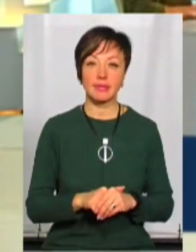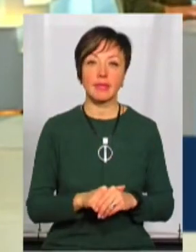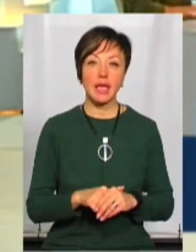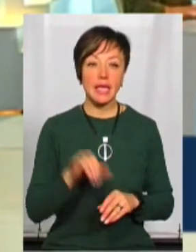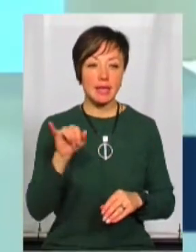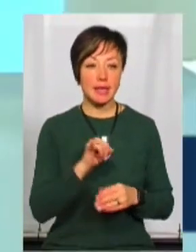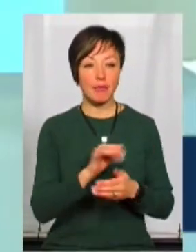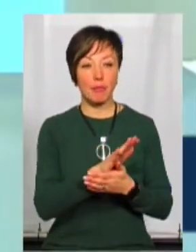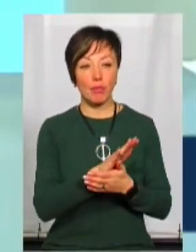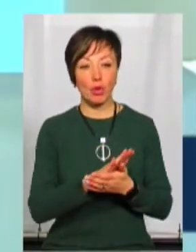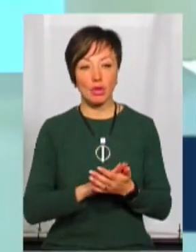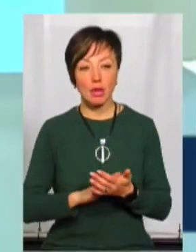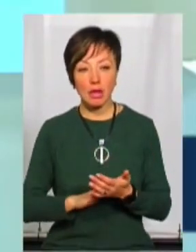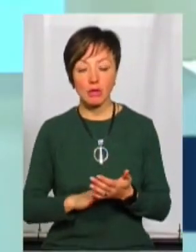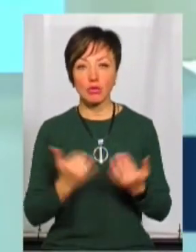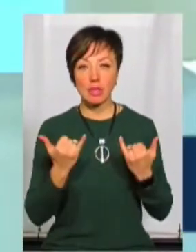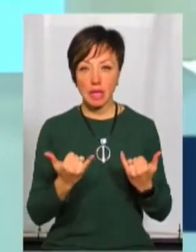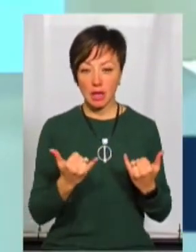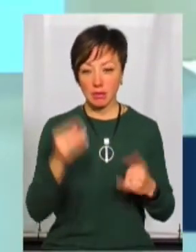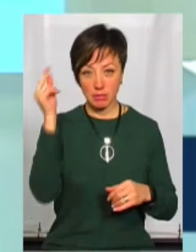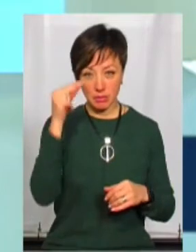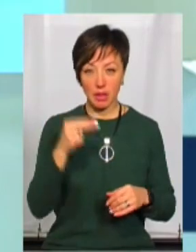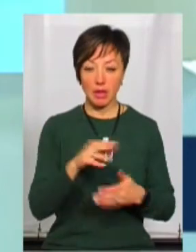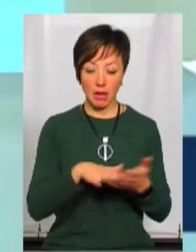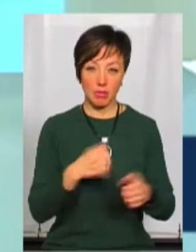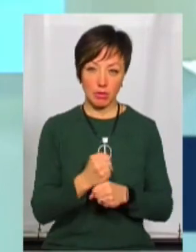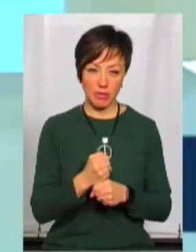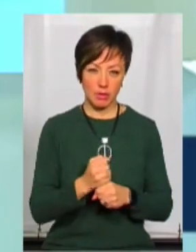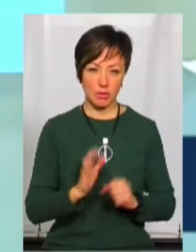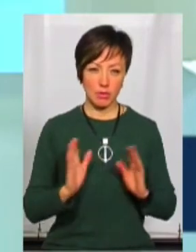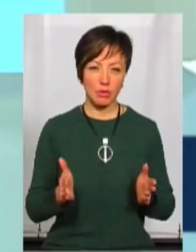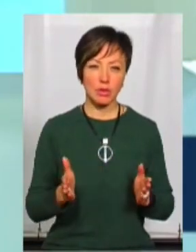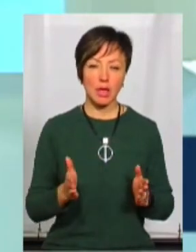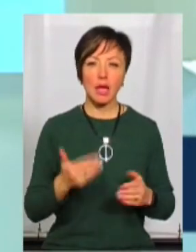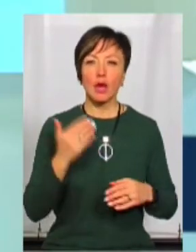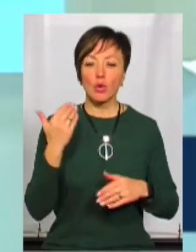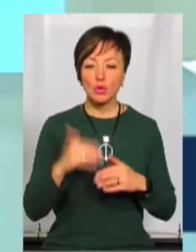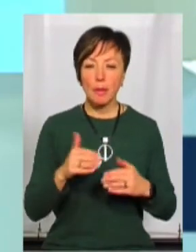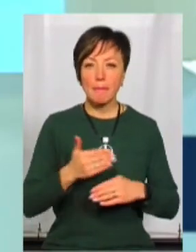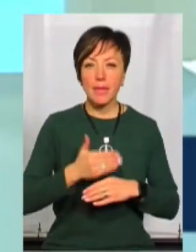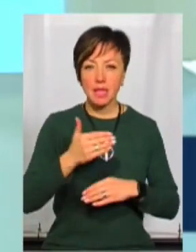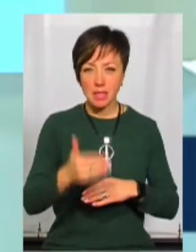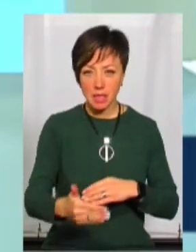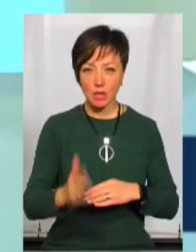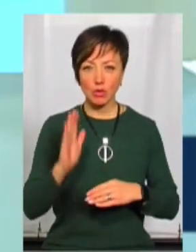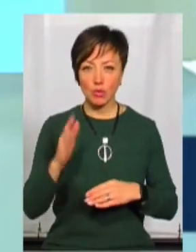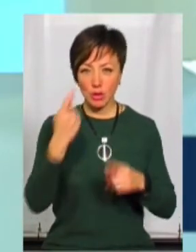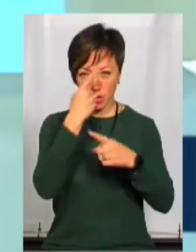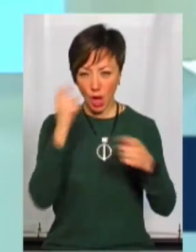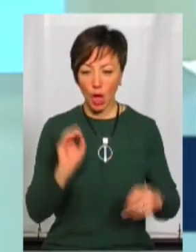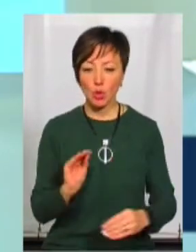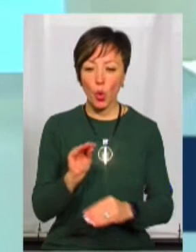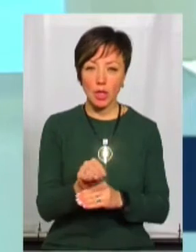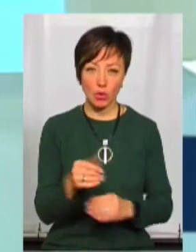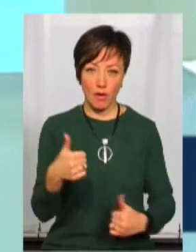І в подальшому зараз вони пройшли курс і після цього будуть працювати. І вже пізніше буде оголошено за потреби